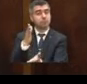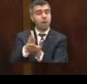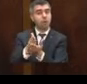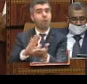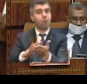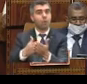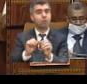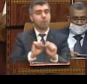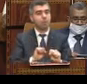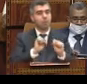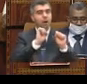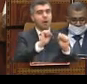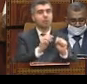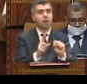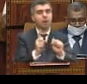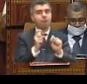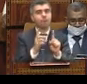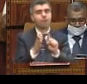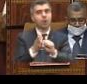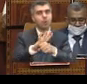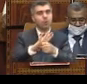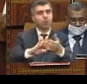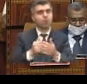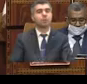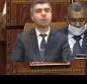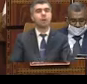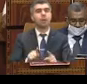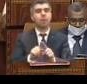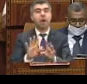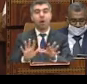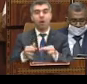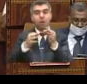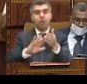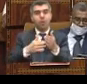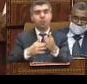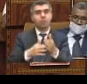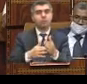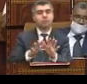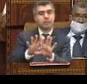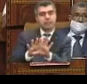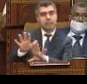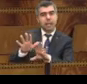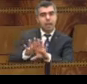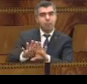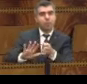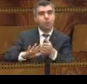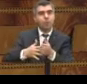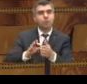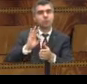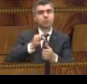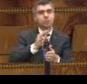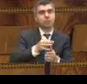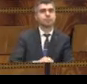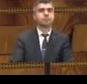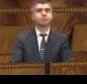تداعيات الجائحة خدمة للوطن وللمواطنين، والشاهد على ذلك الكم الهائل من التدابير والقرارات التي تتم